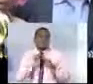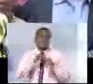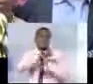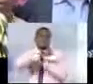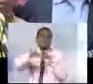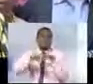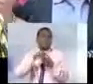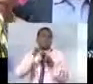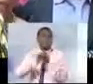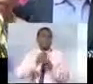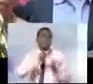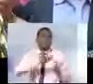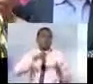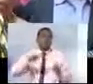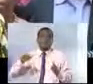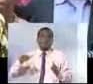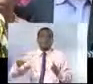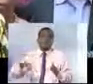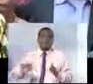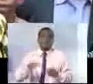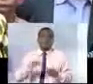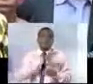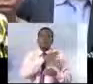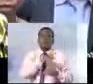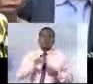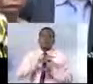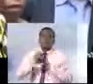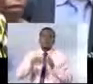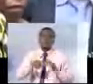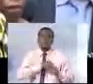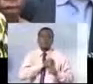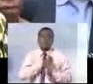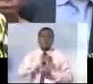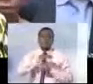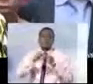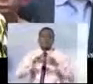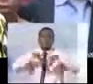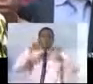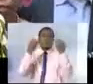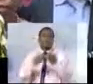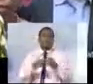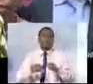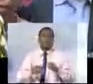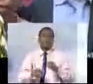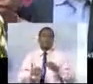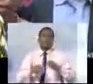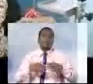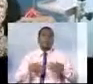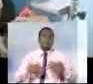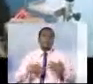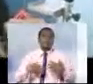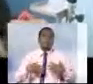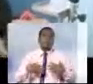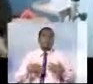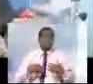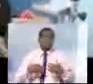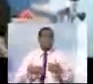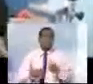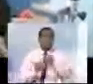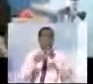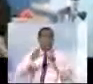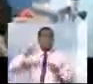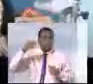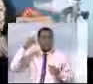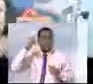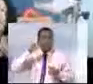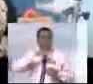tous ces blessés apporter le réconfort de toute la communauté éducative leur souhaiter un prompt rétablissement soutien moral et financier